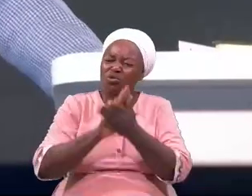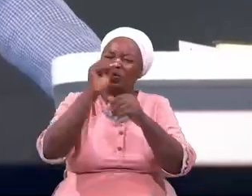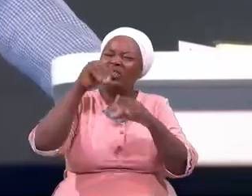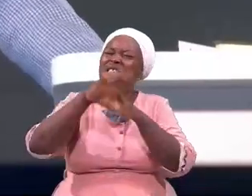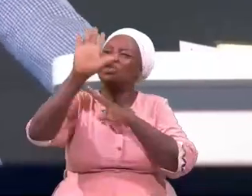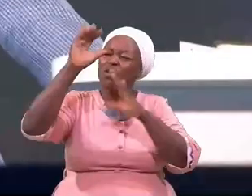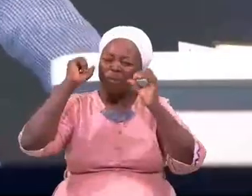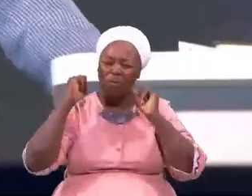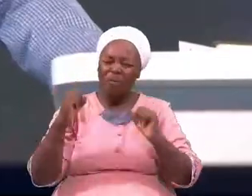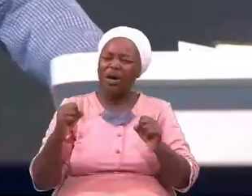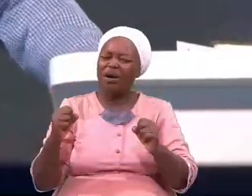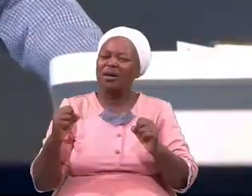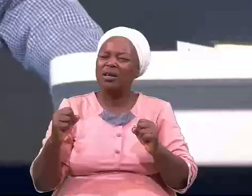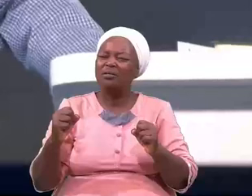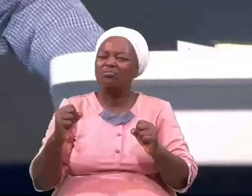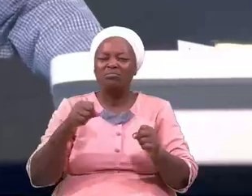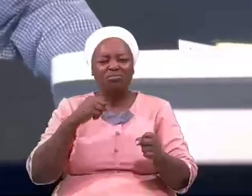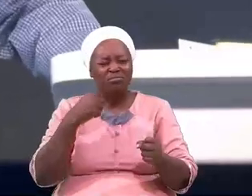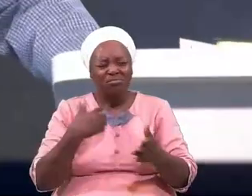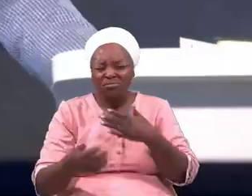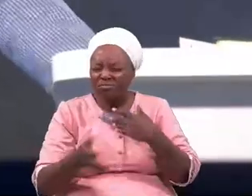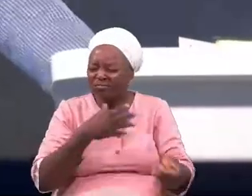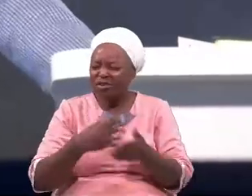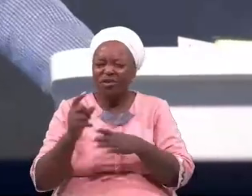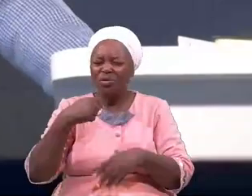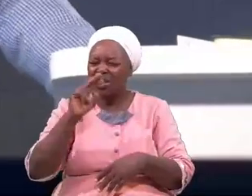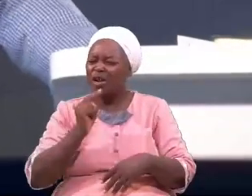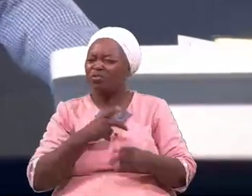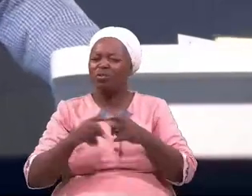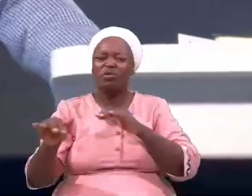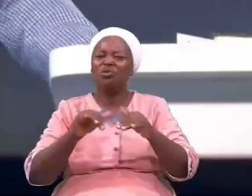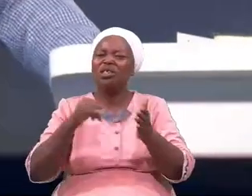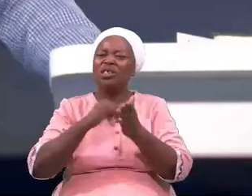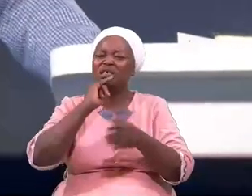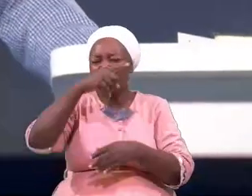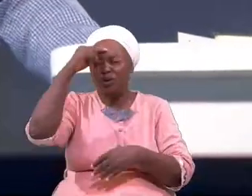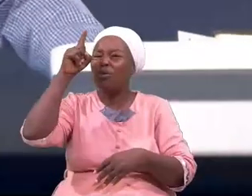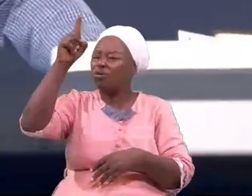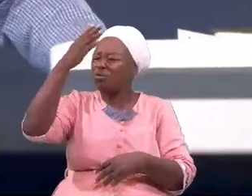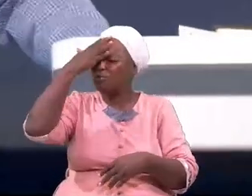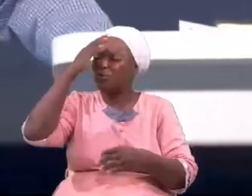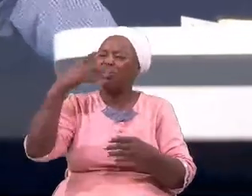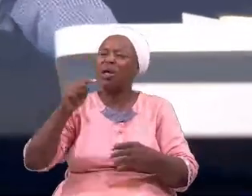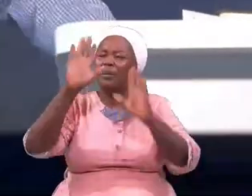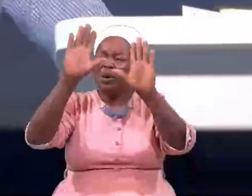Nous avons confiance en ta puissance. Quel que soit ce que tu nous dis de faire,